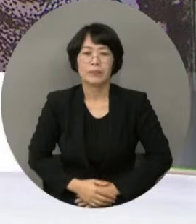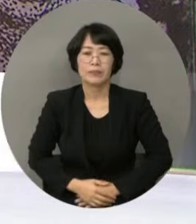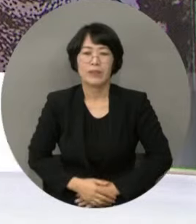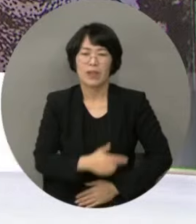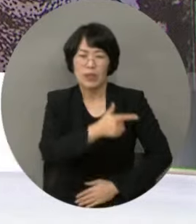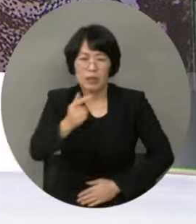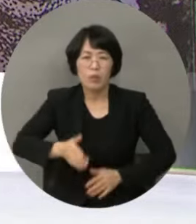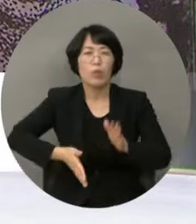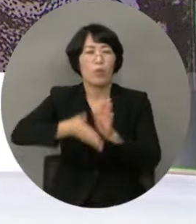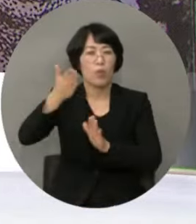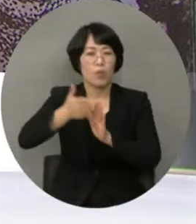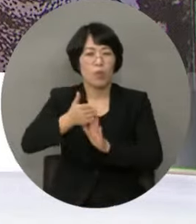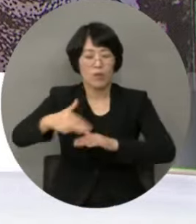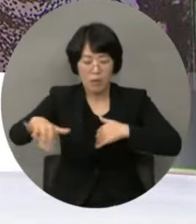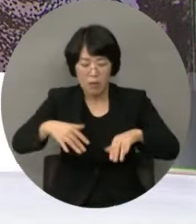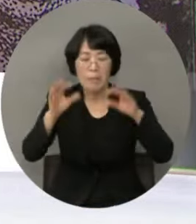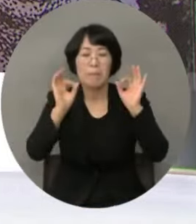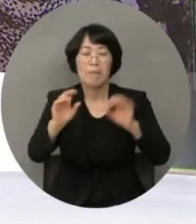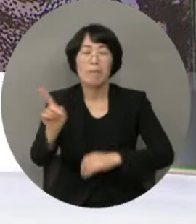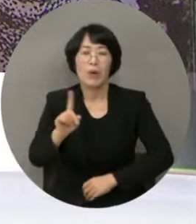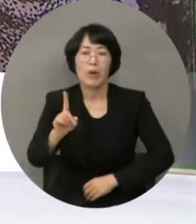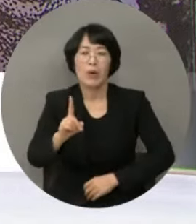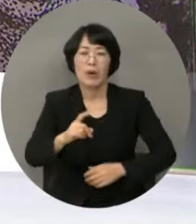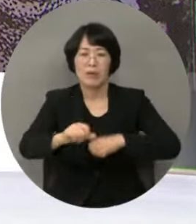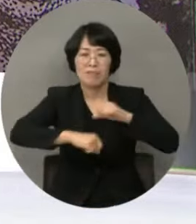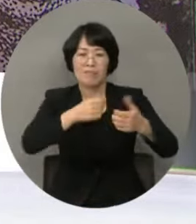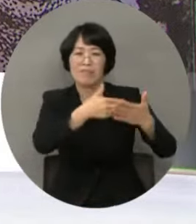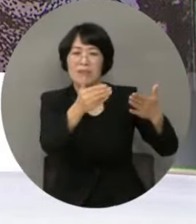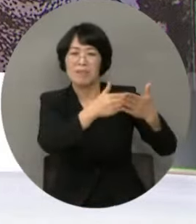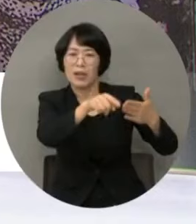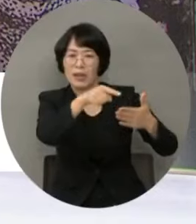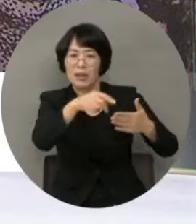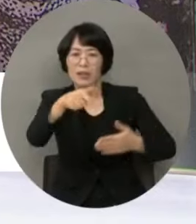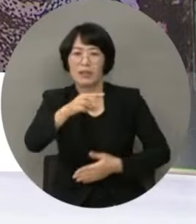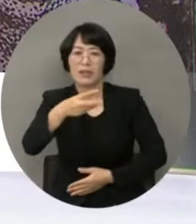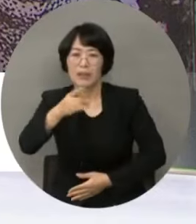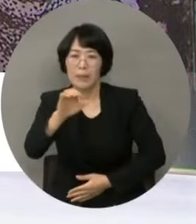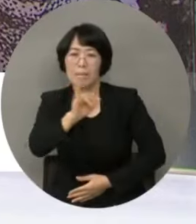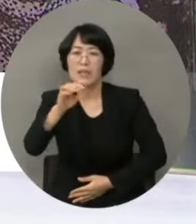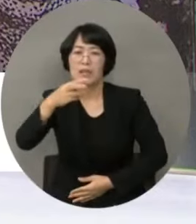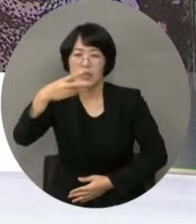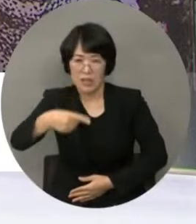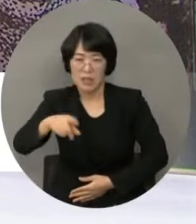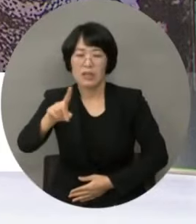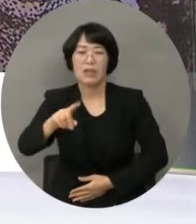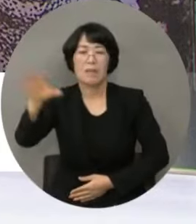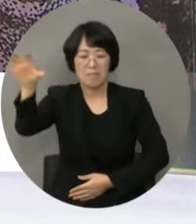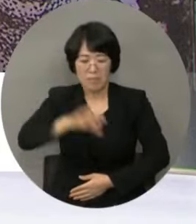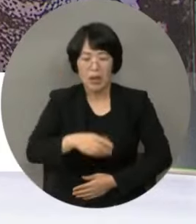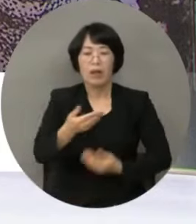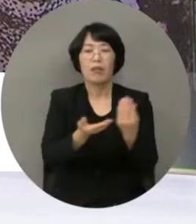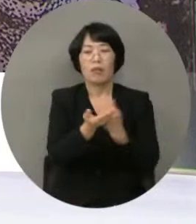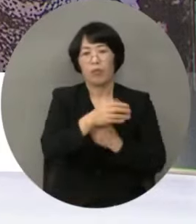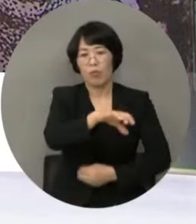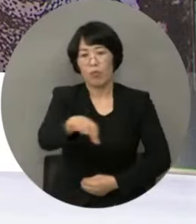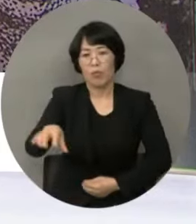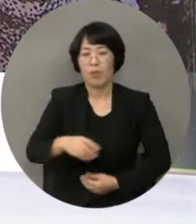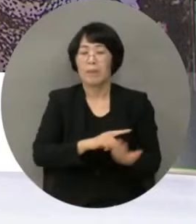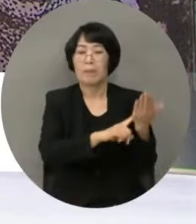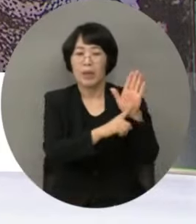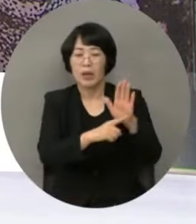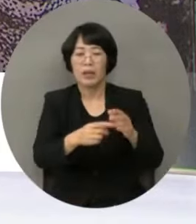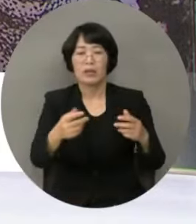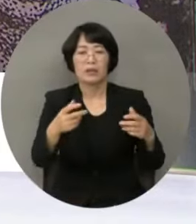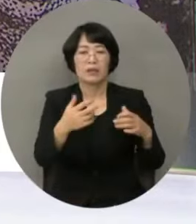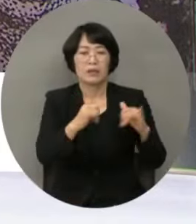대도시에서만 볼 수 있던 길거리 낙서예술 그래피티가 신한 섬마을에 등장했습니다 인구 소멸과